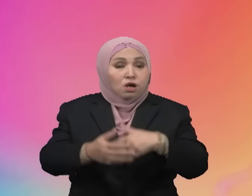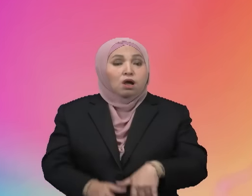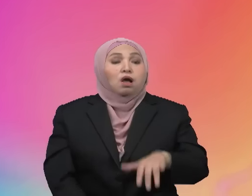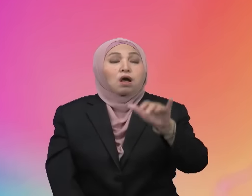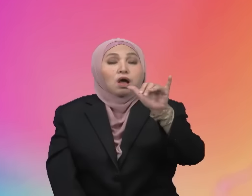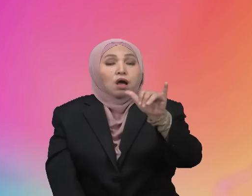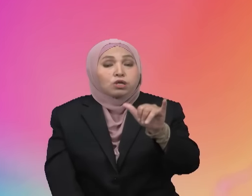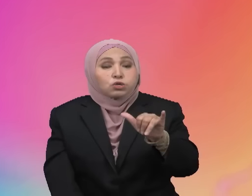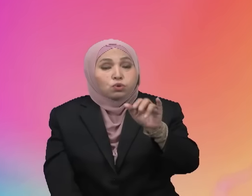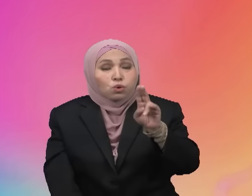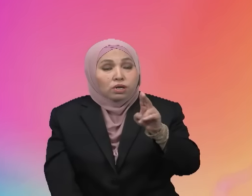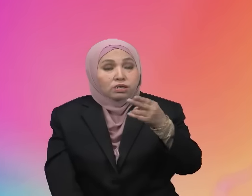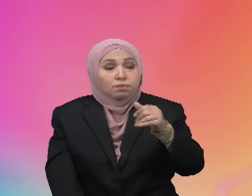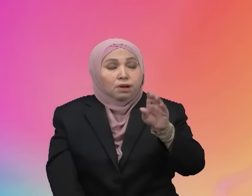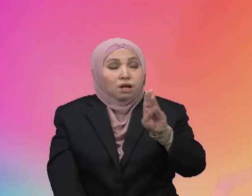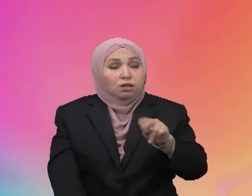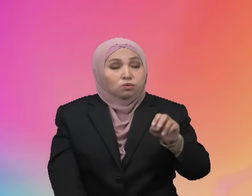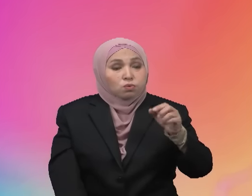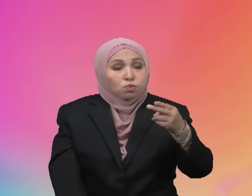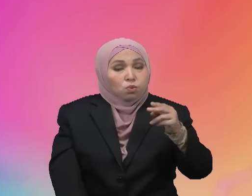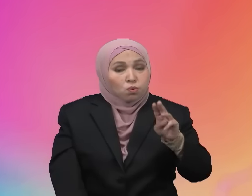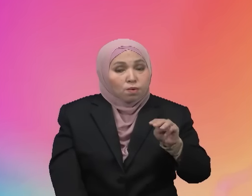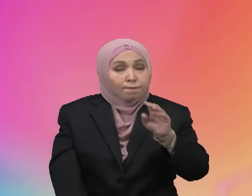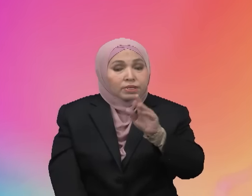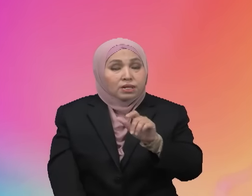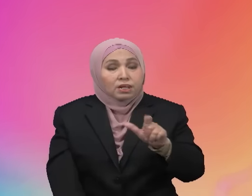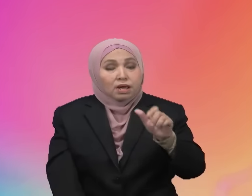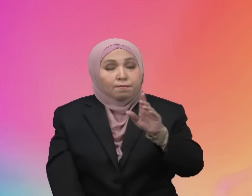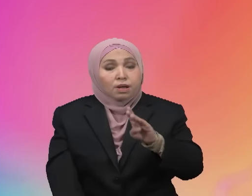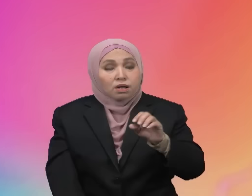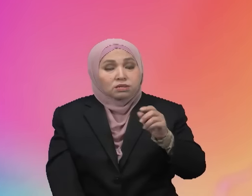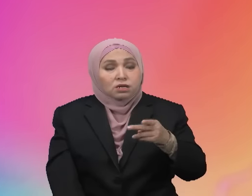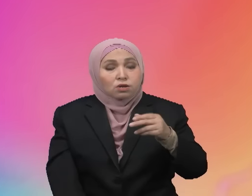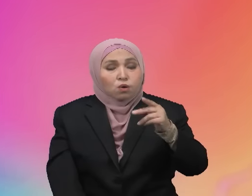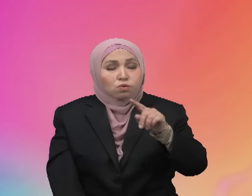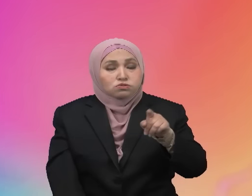Yuhi ba'duhum ila ba'din